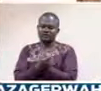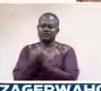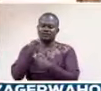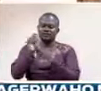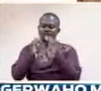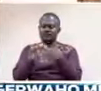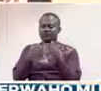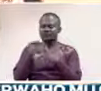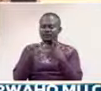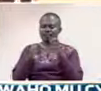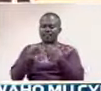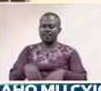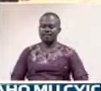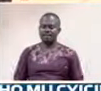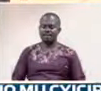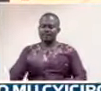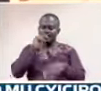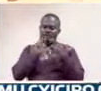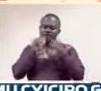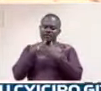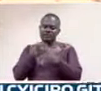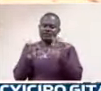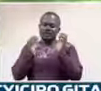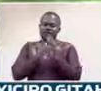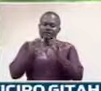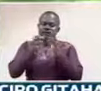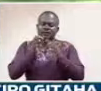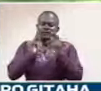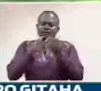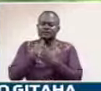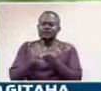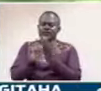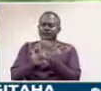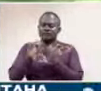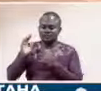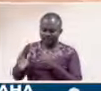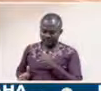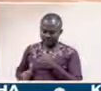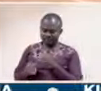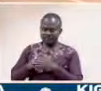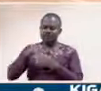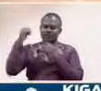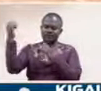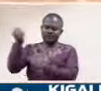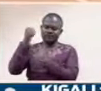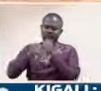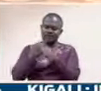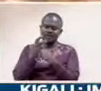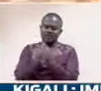muturage. Ibintu byarakunze. Ibivugwa n'abaturage ba Nyaruguru kandi binagarukwaho n'abaturage b'akarere ka Huye. Mu kwesa imihigo y'umwaka